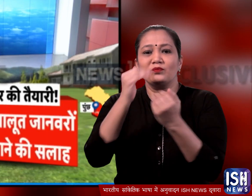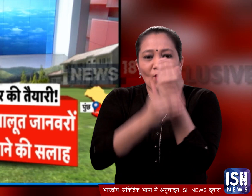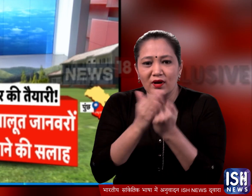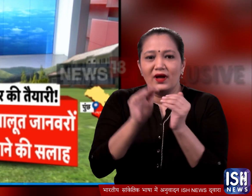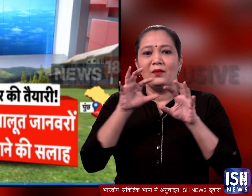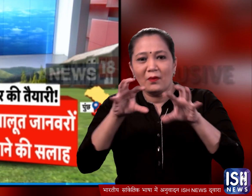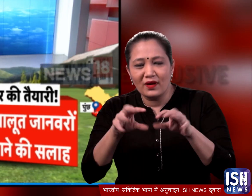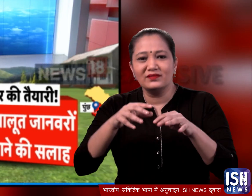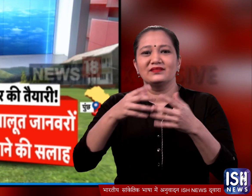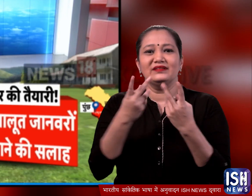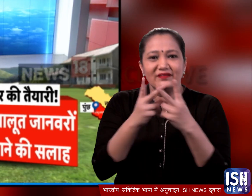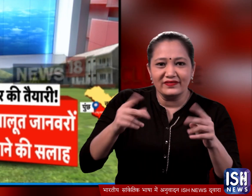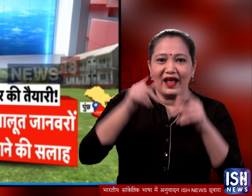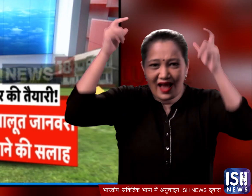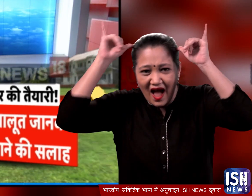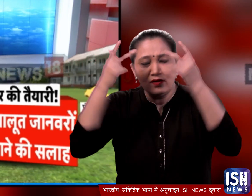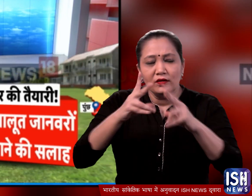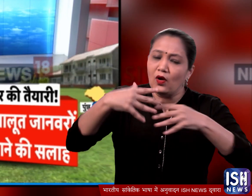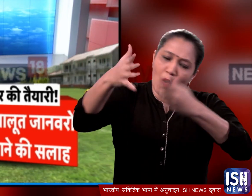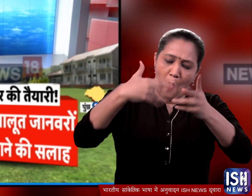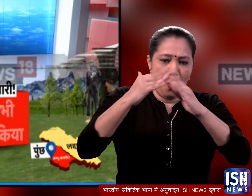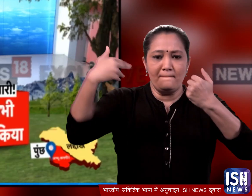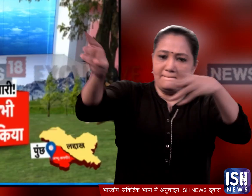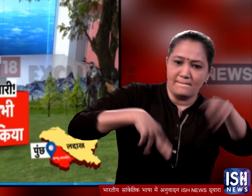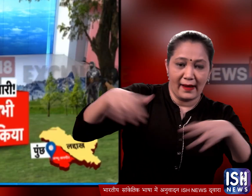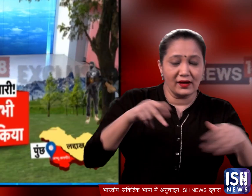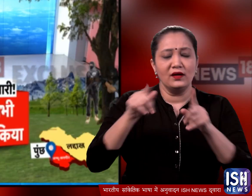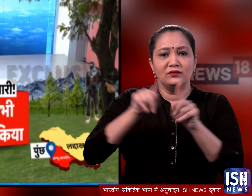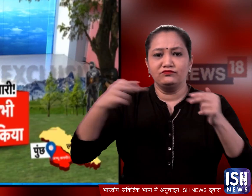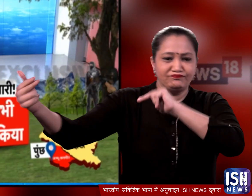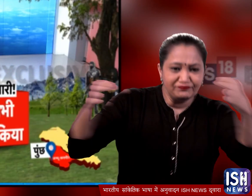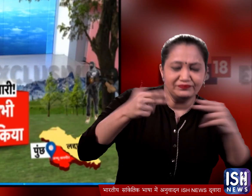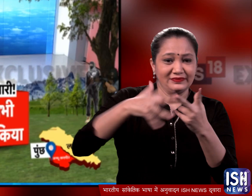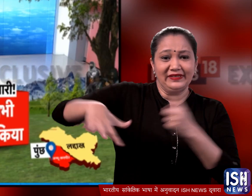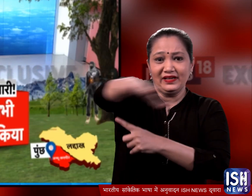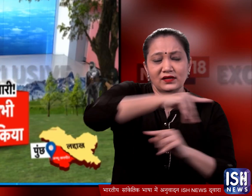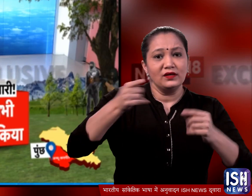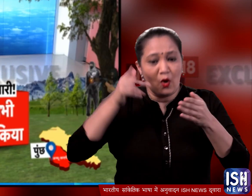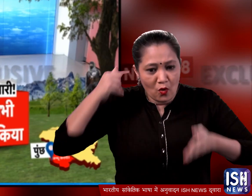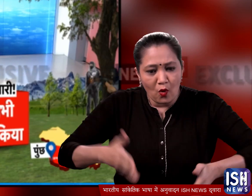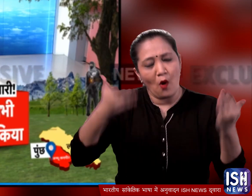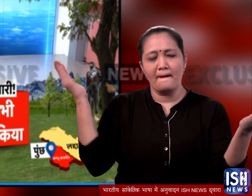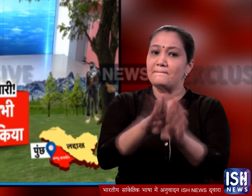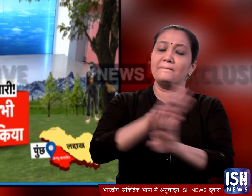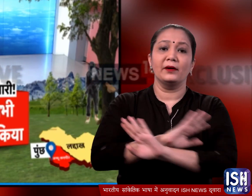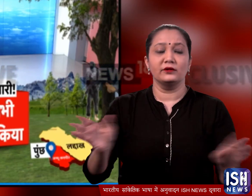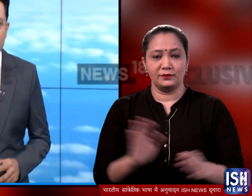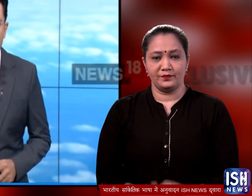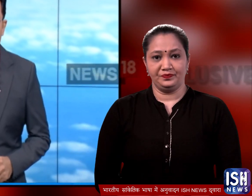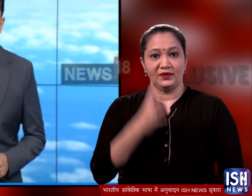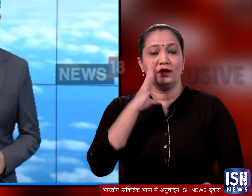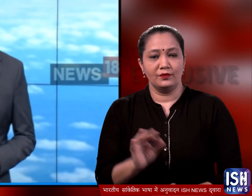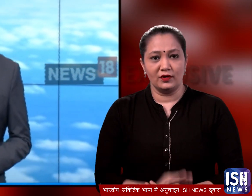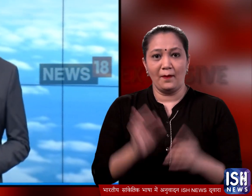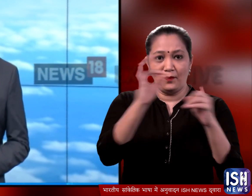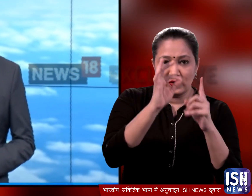पालतू जानवरों को वापस घर ले आएं। इसके अलावा मुठभेड़ वाले इलाके के सभी रास्तों को सील कर दिया गया है। सौभाग्य की एक